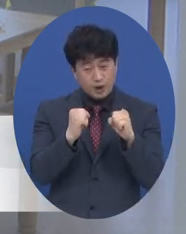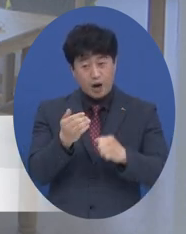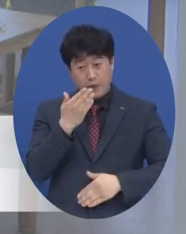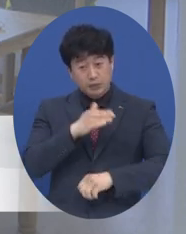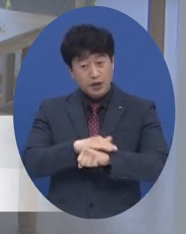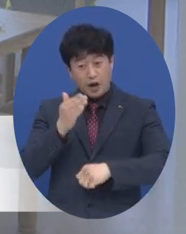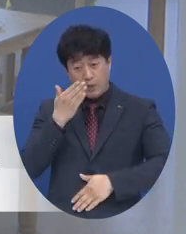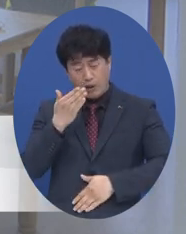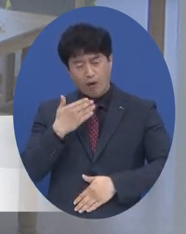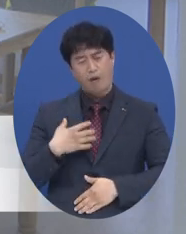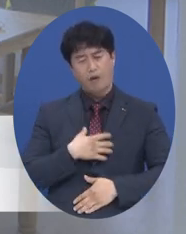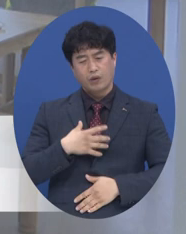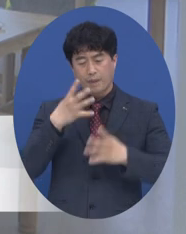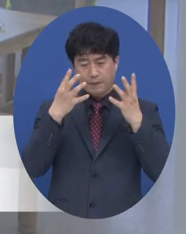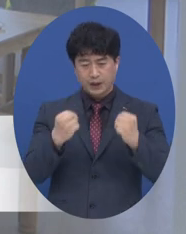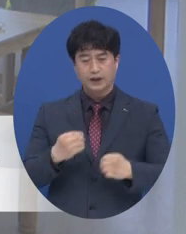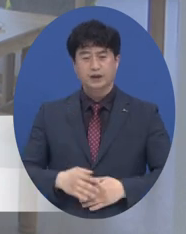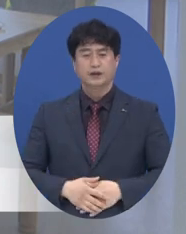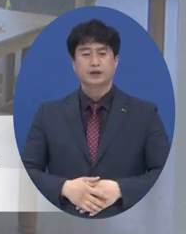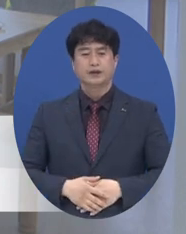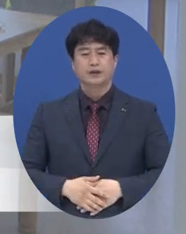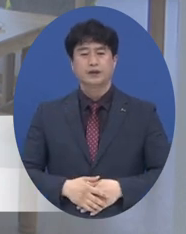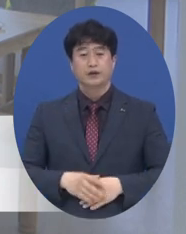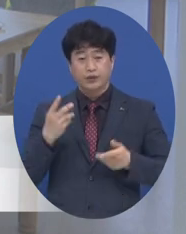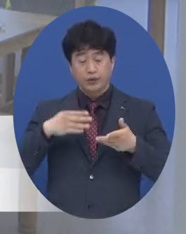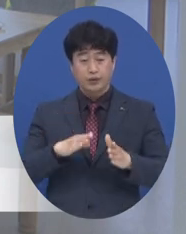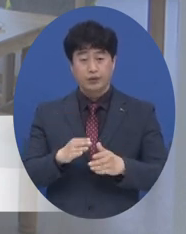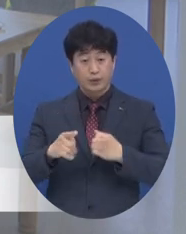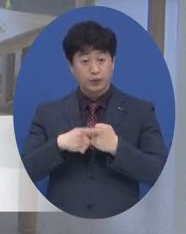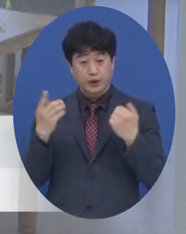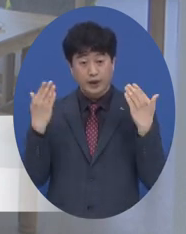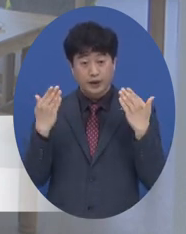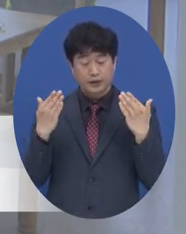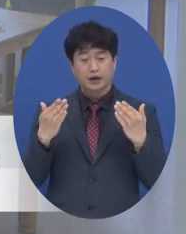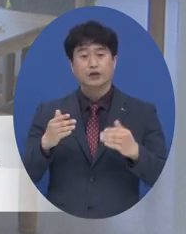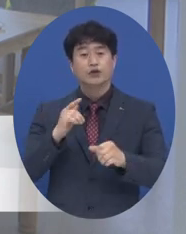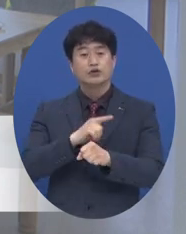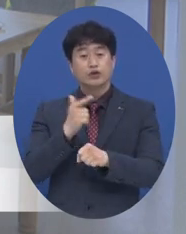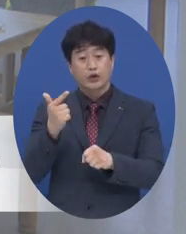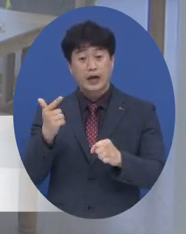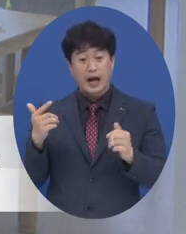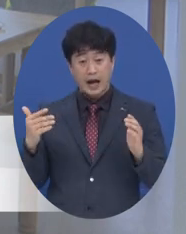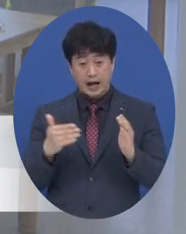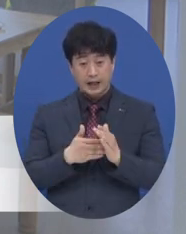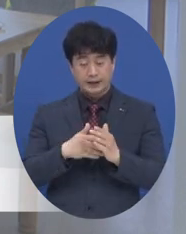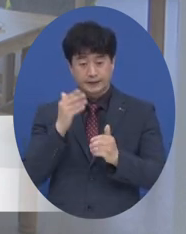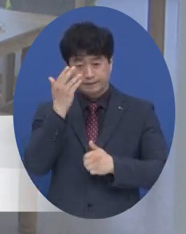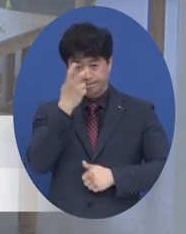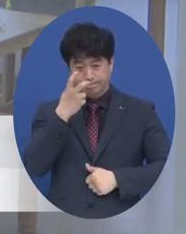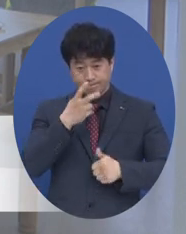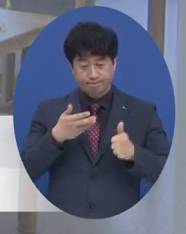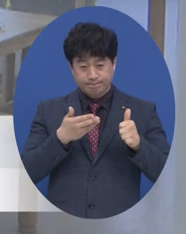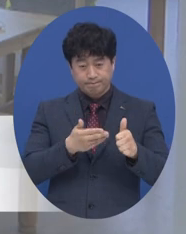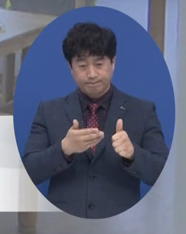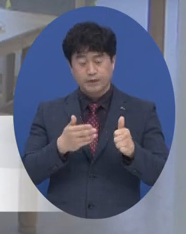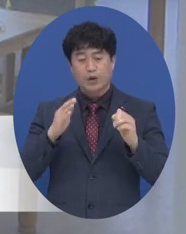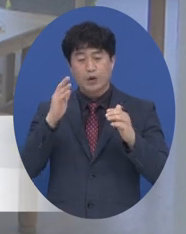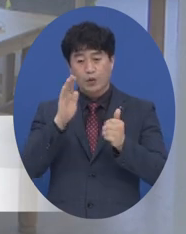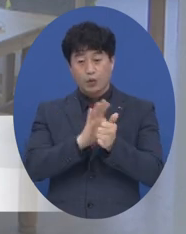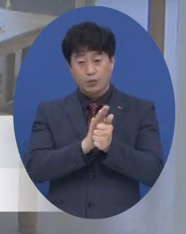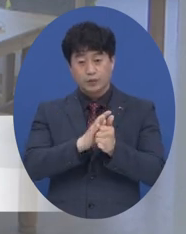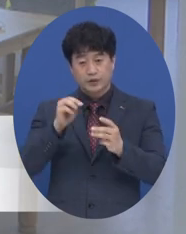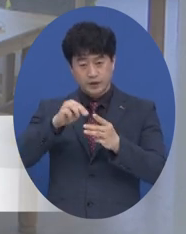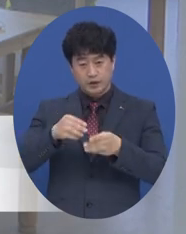못하고 걱정이신 분들 많으실 텐데요. 경기도가 초등학생들을 저녁까지 돌봐주는 아동 돌봄 센터를